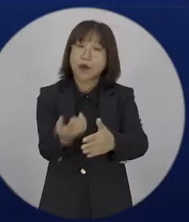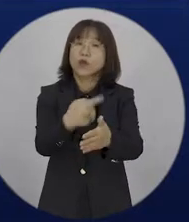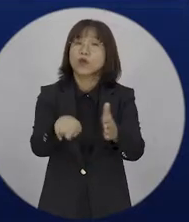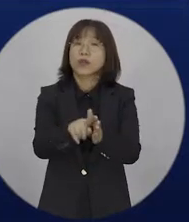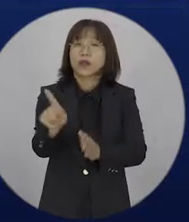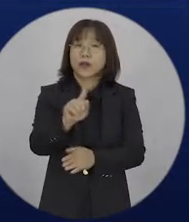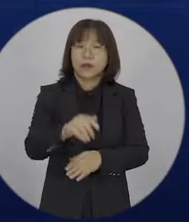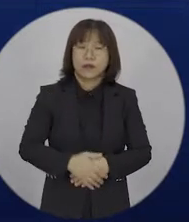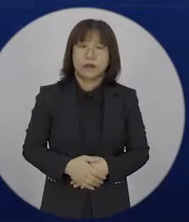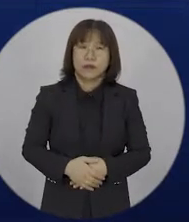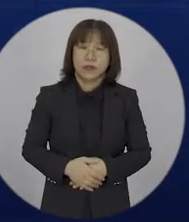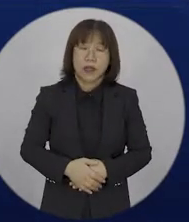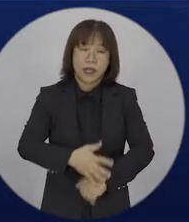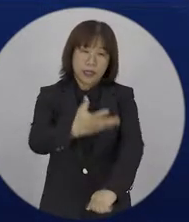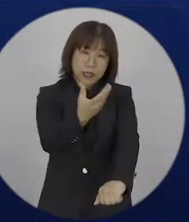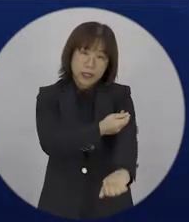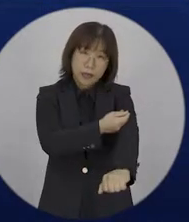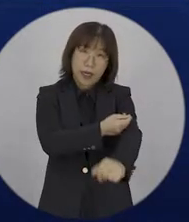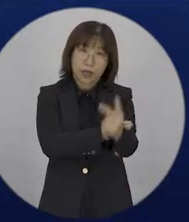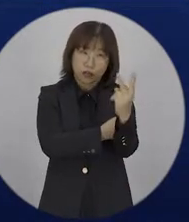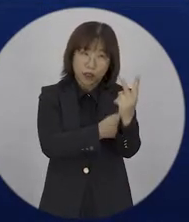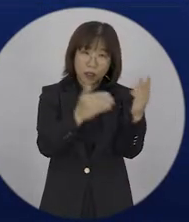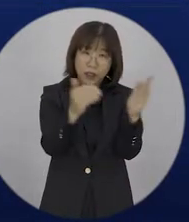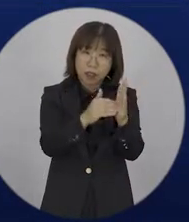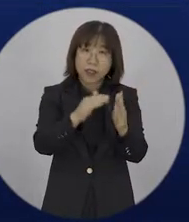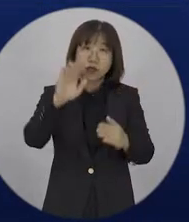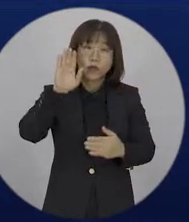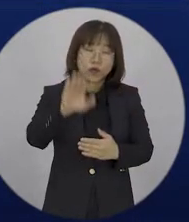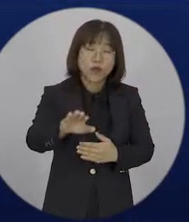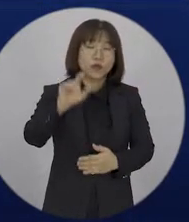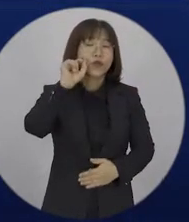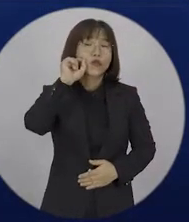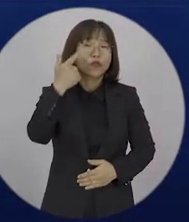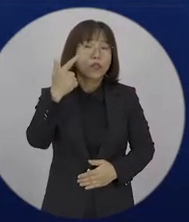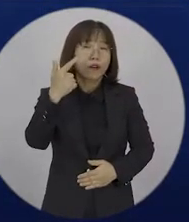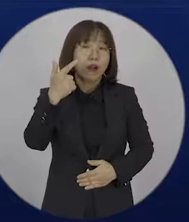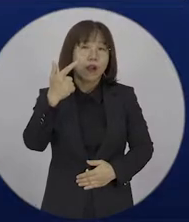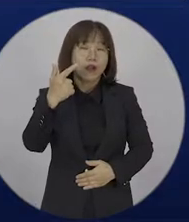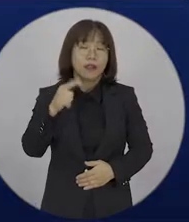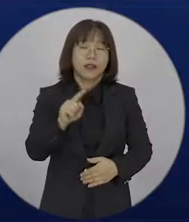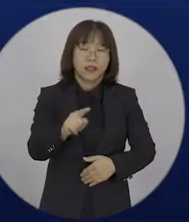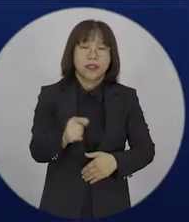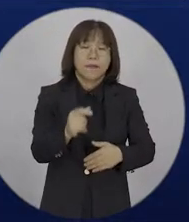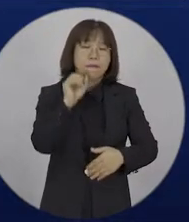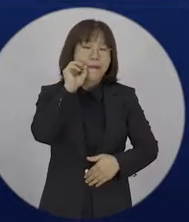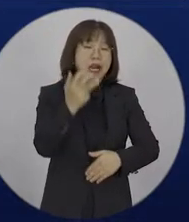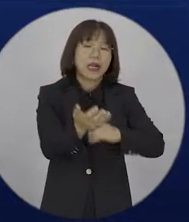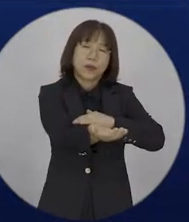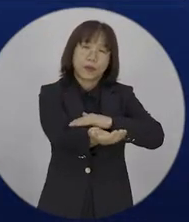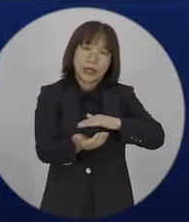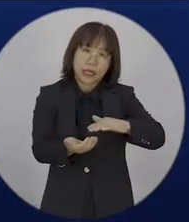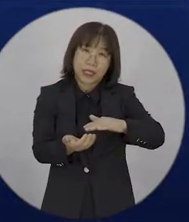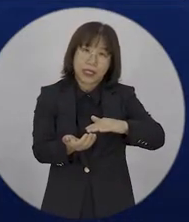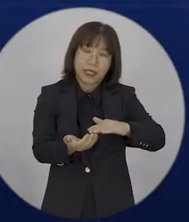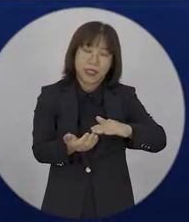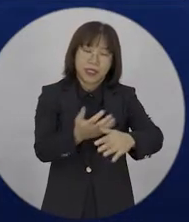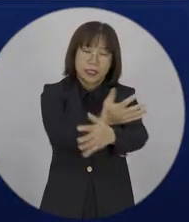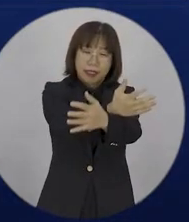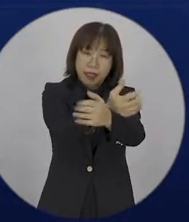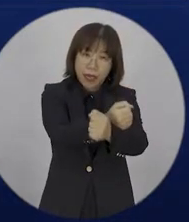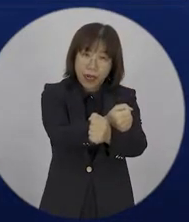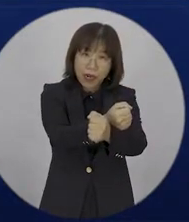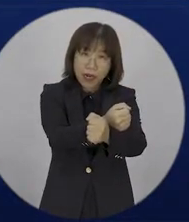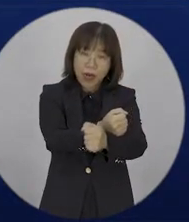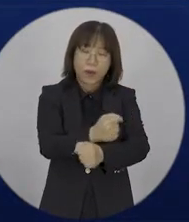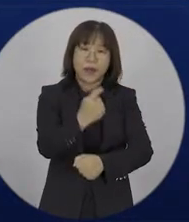따르면 기본적 정을 완료한 지 6개월이 지난 접종 저는 8개월이 4 사전예약 후 위탁 의료기관에서